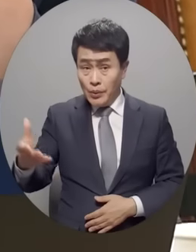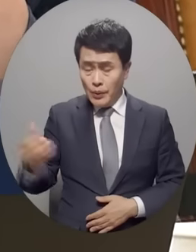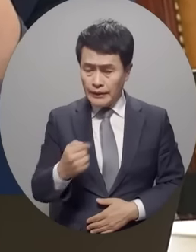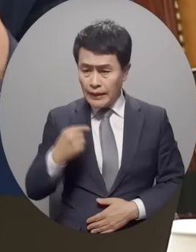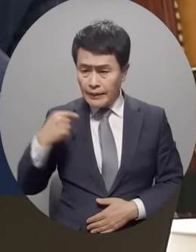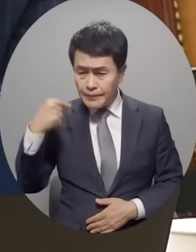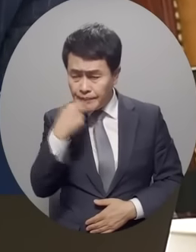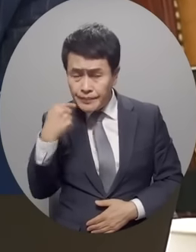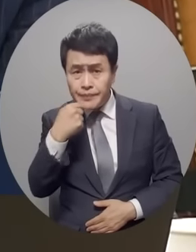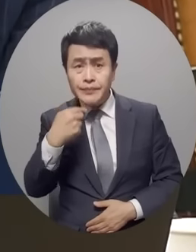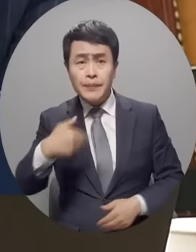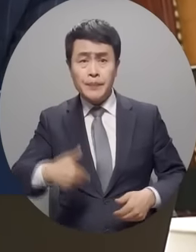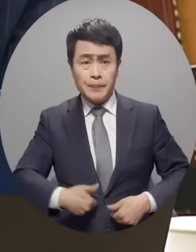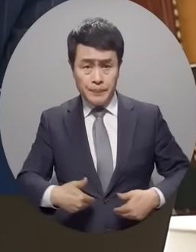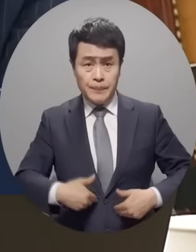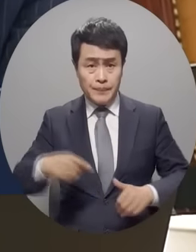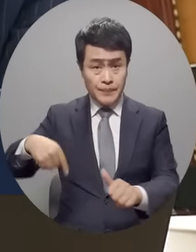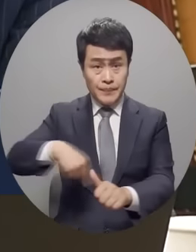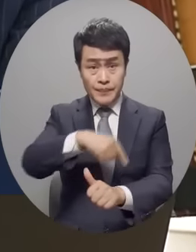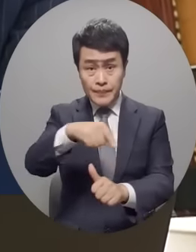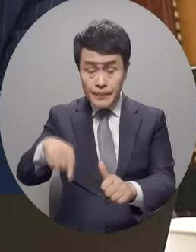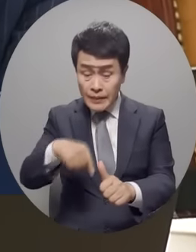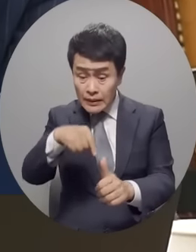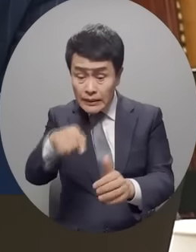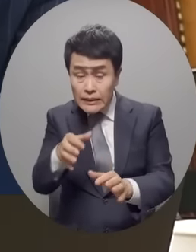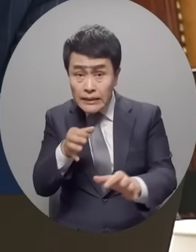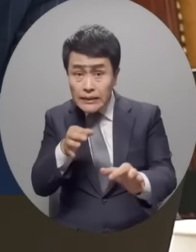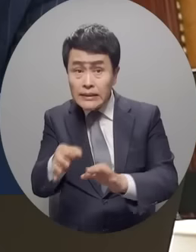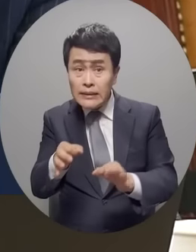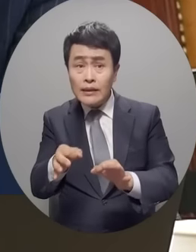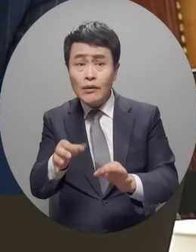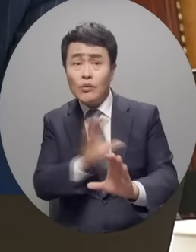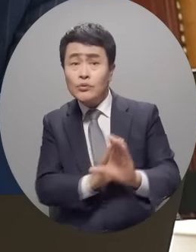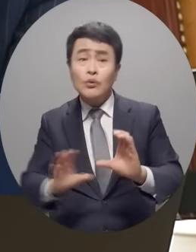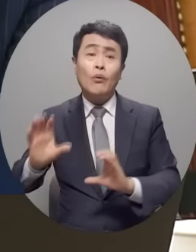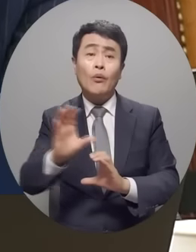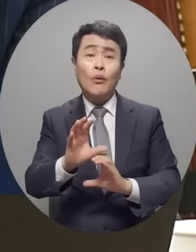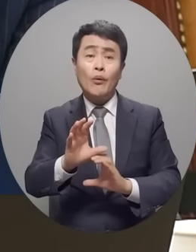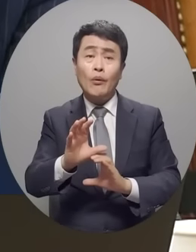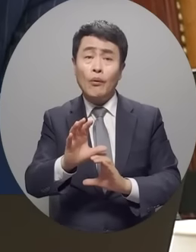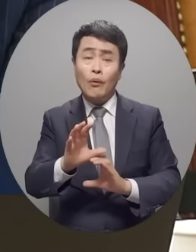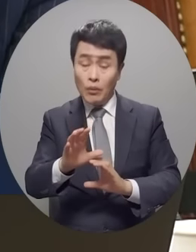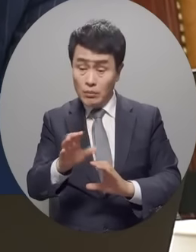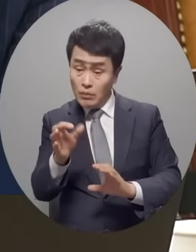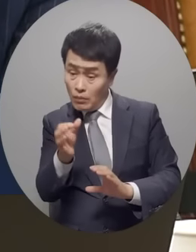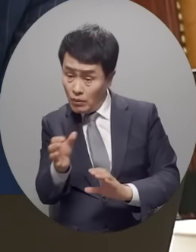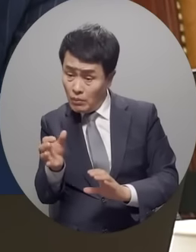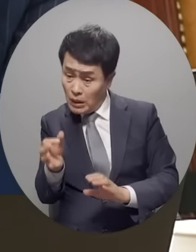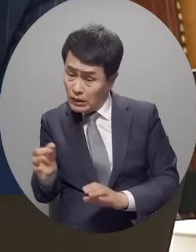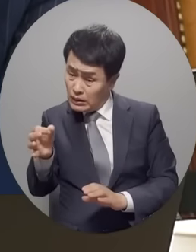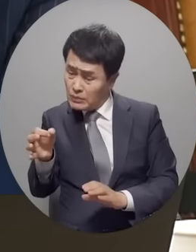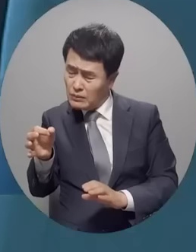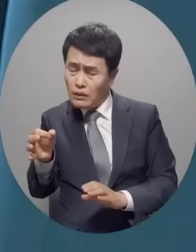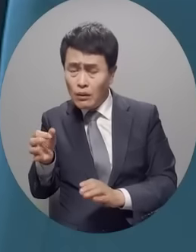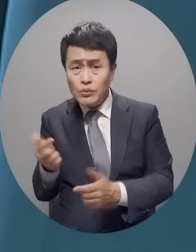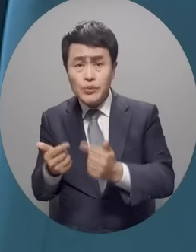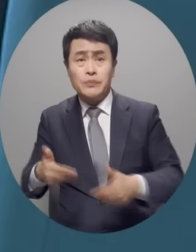할 수밖에 없는 사정이라서 그 시장에서는 조금 더 가상금리 등의 이제 조정이 있을 수밖에